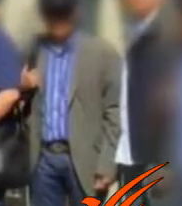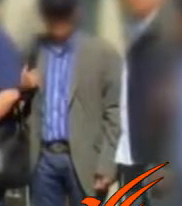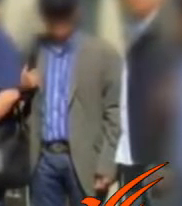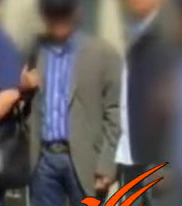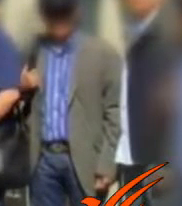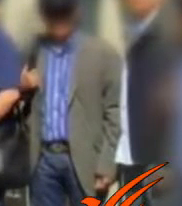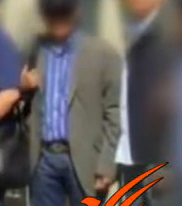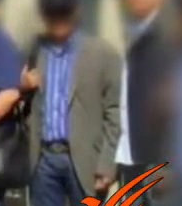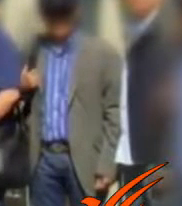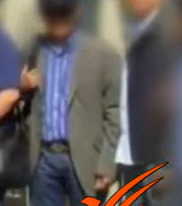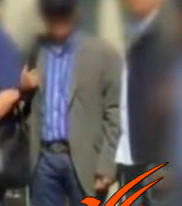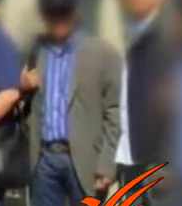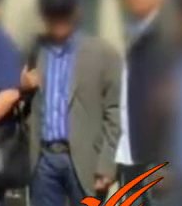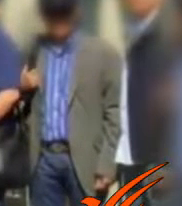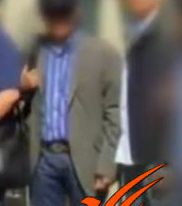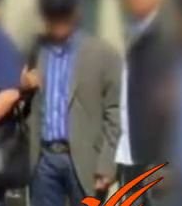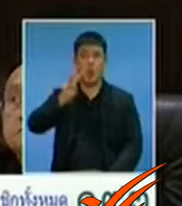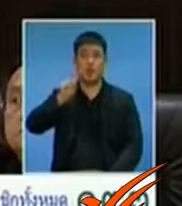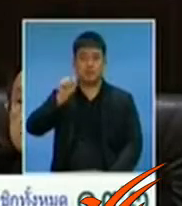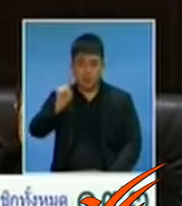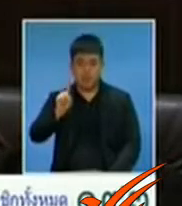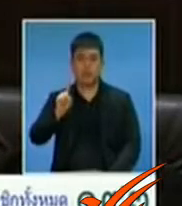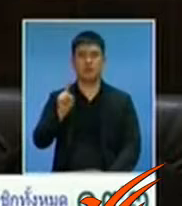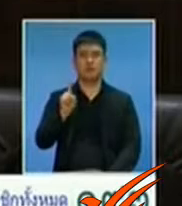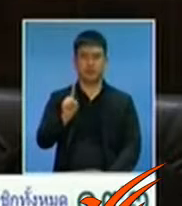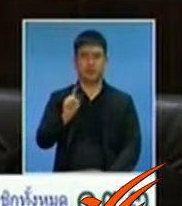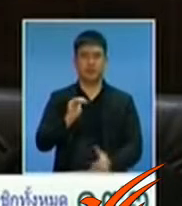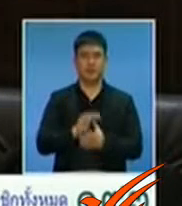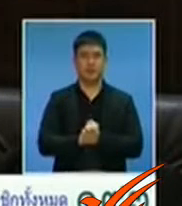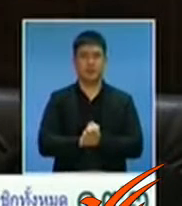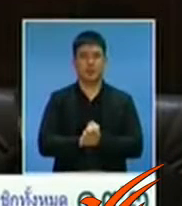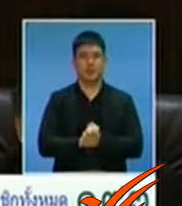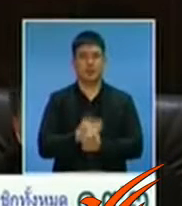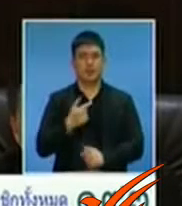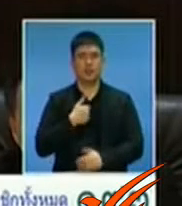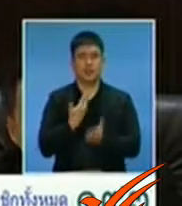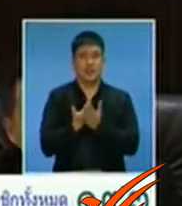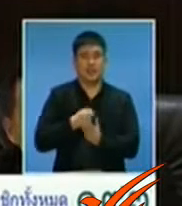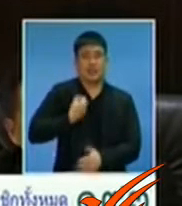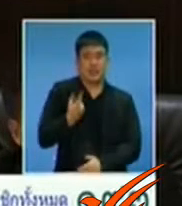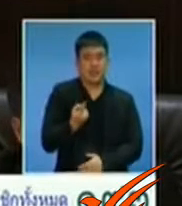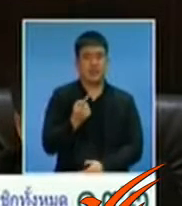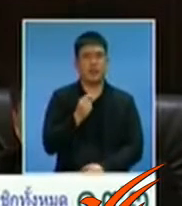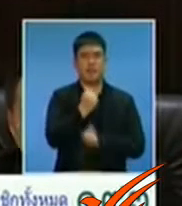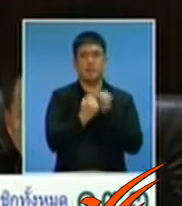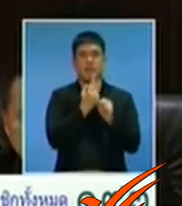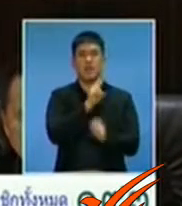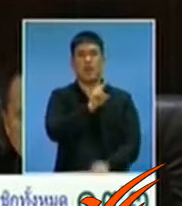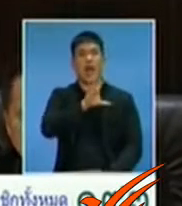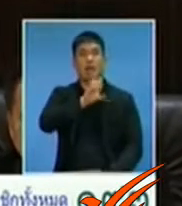58ปีงบประมาณ58ถึงปีงบประมาณ61เนี่ยเราไม่ต้องเสียปีละ250ล้านเนี่ยนะครับ